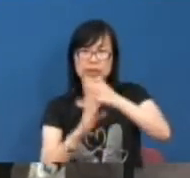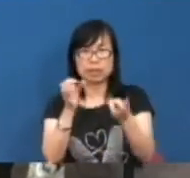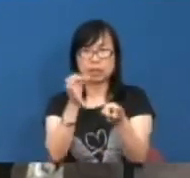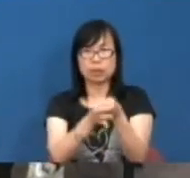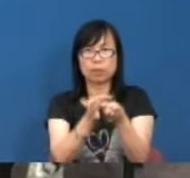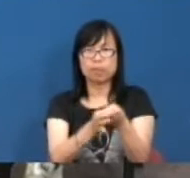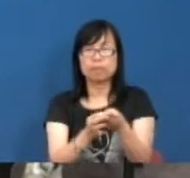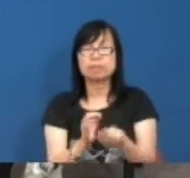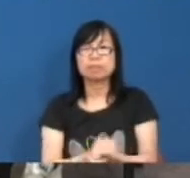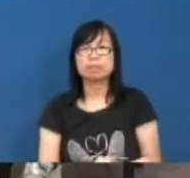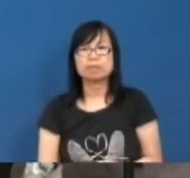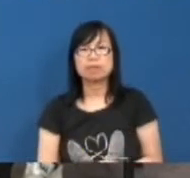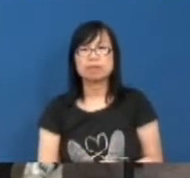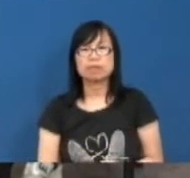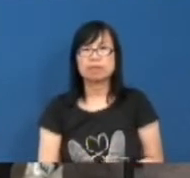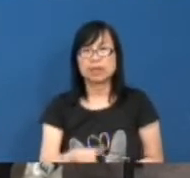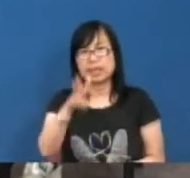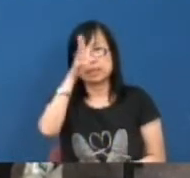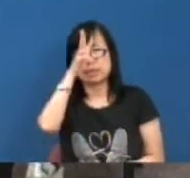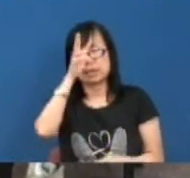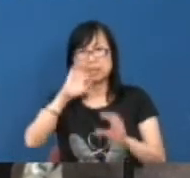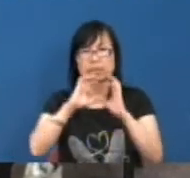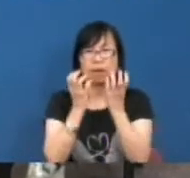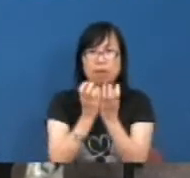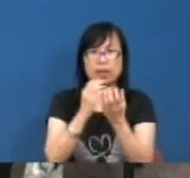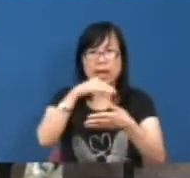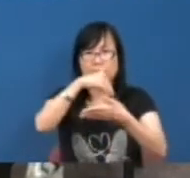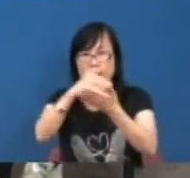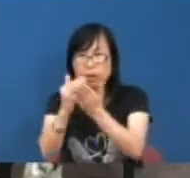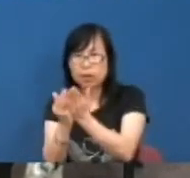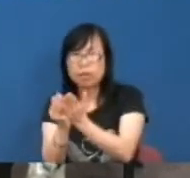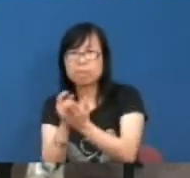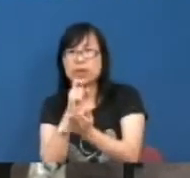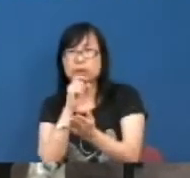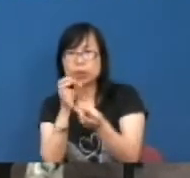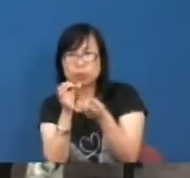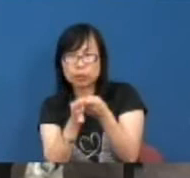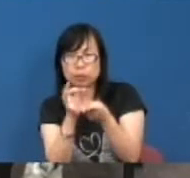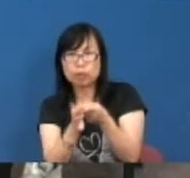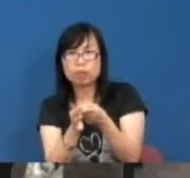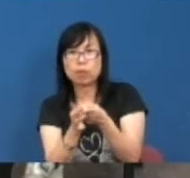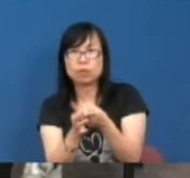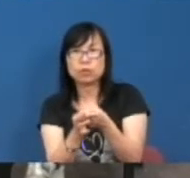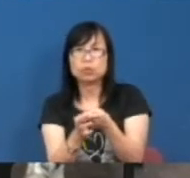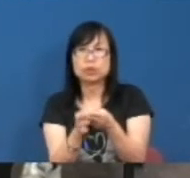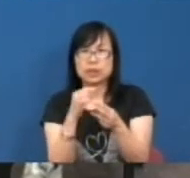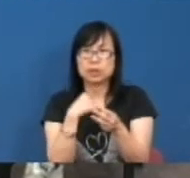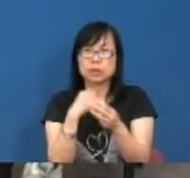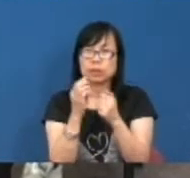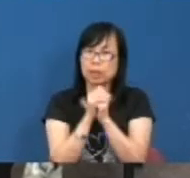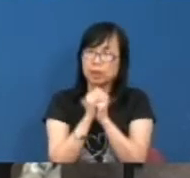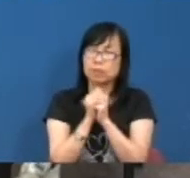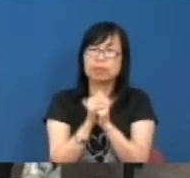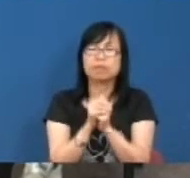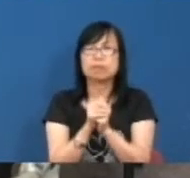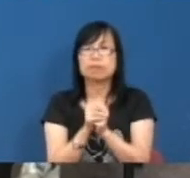論當然我哋地區人士、政黨或者各個階層咧，都有對於居屋嗰個即係訴求嘅。咁但係嗰陣